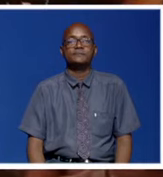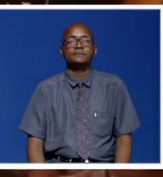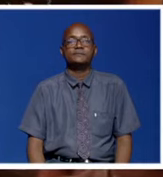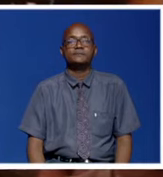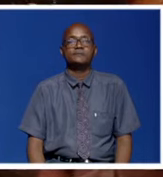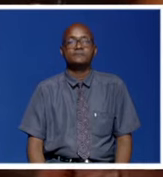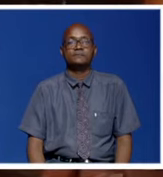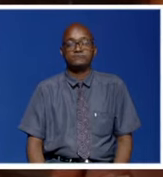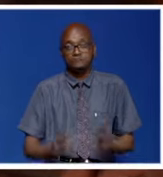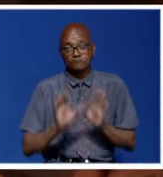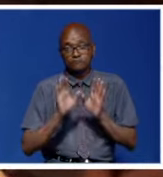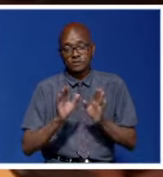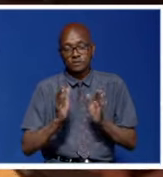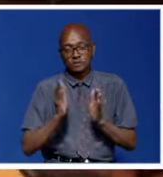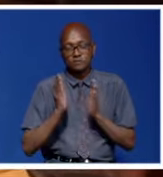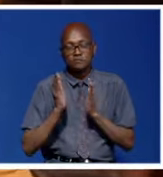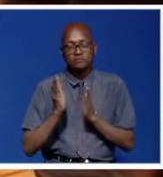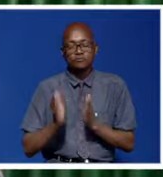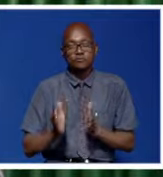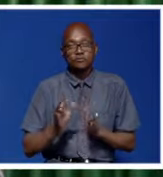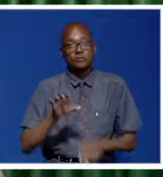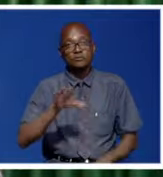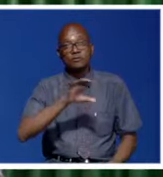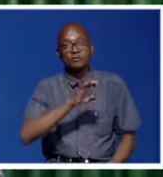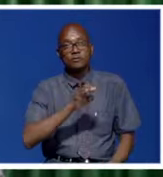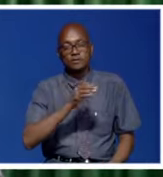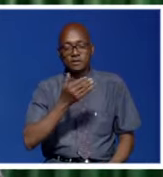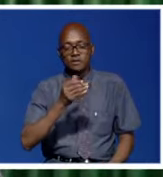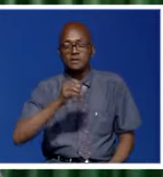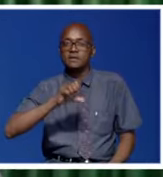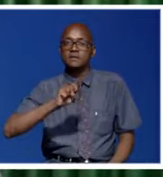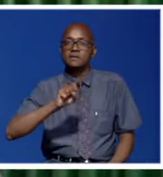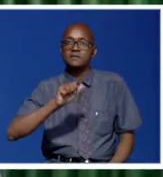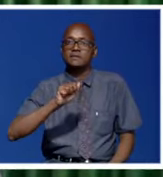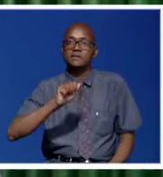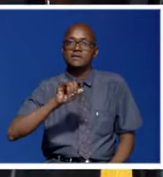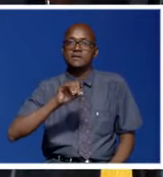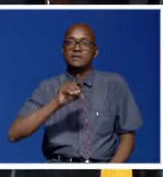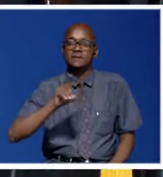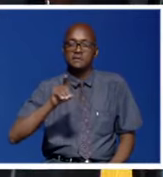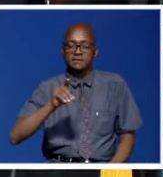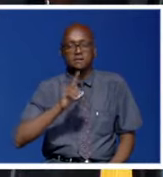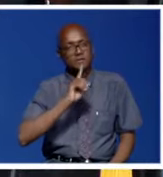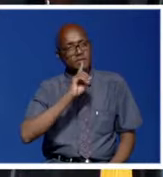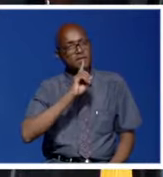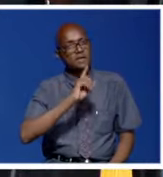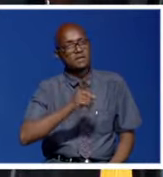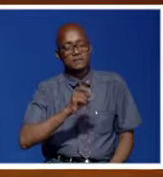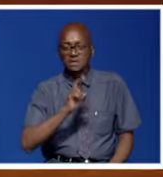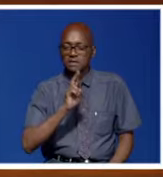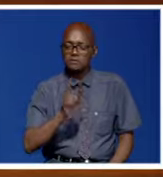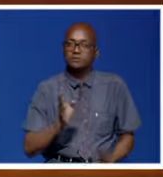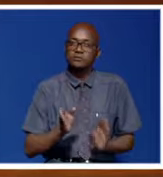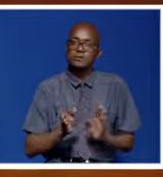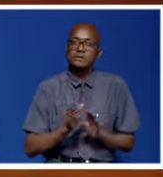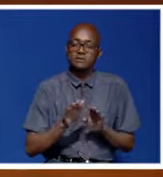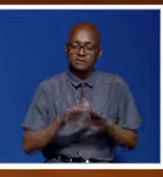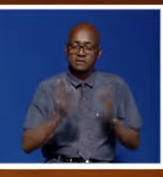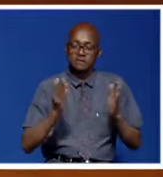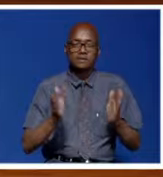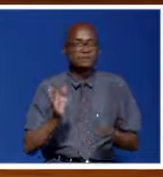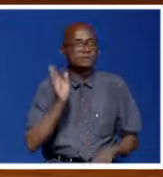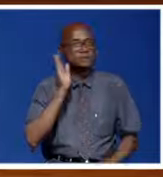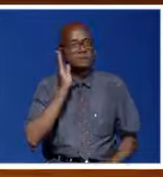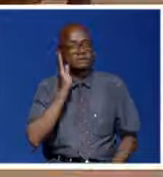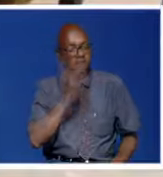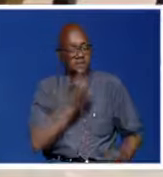Mkuu mkoa wa Mwanza Saidi Mtanda amewaagiza viongozi wa halmashauri za mkoa huo kuanzisha madawati ya kusikiliza kero